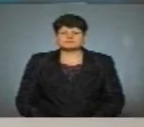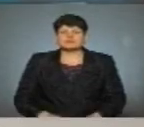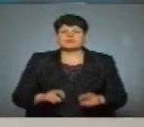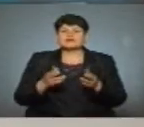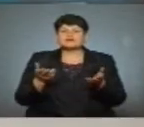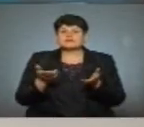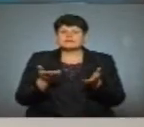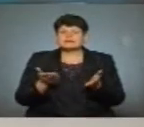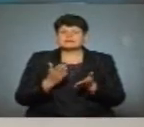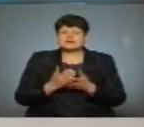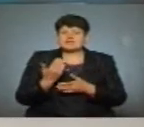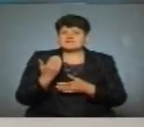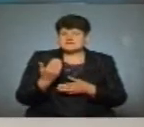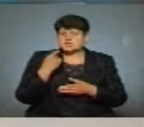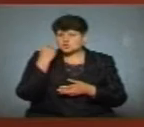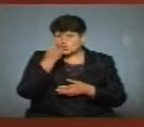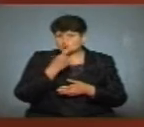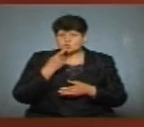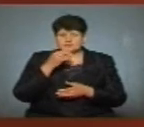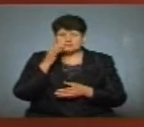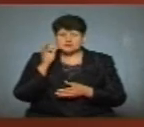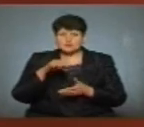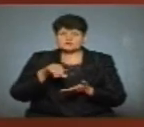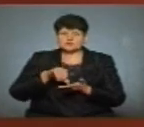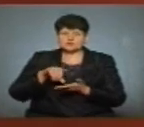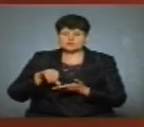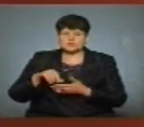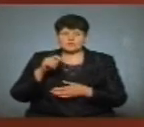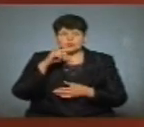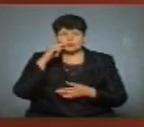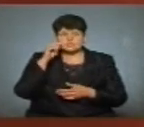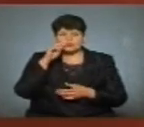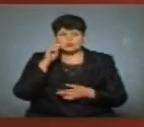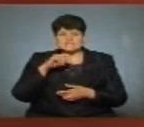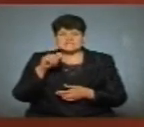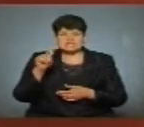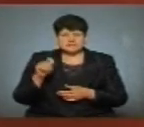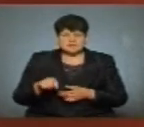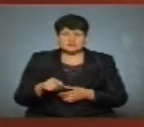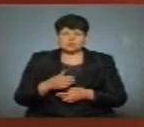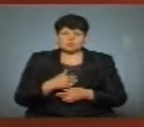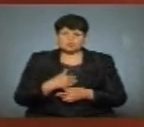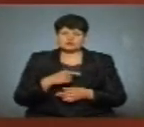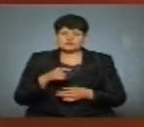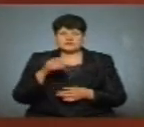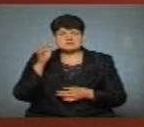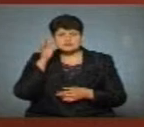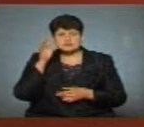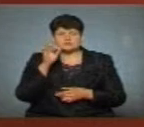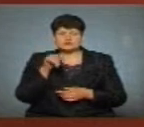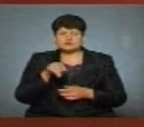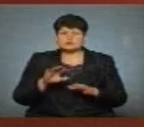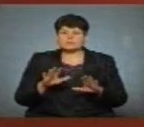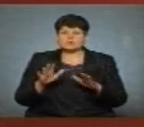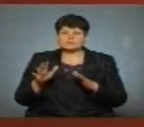Який є ваш особистий досвід участі в російсько-українській війні? Зокрема, хочу, щоб ви згадали про ті